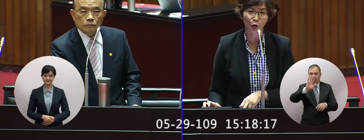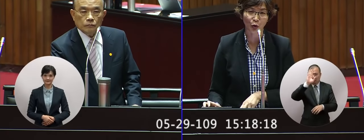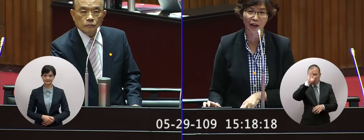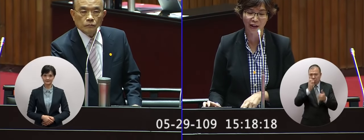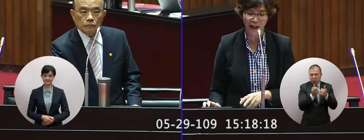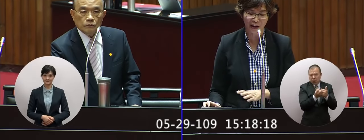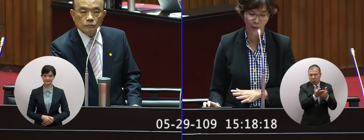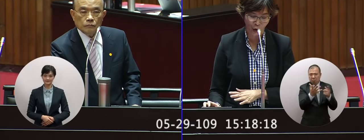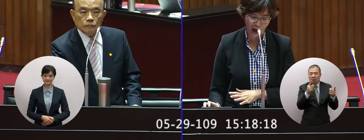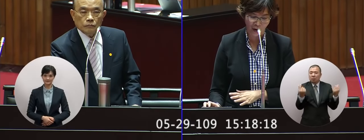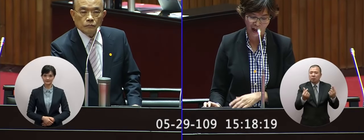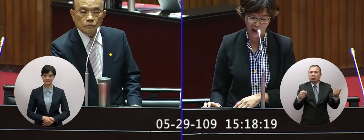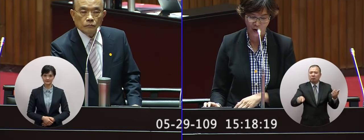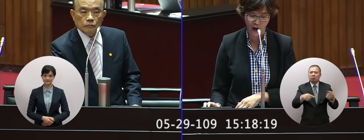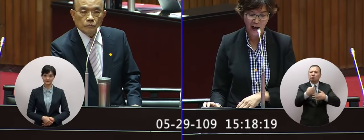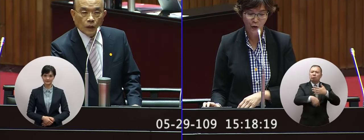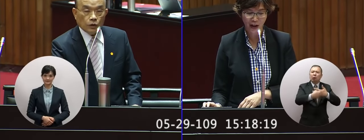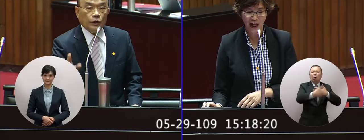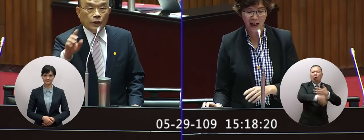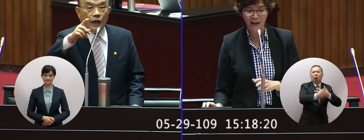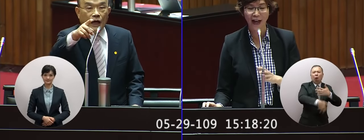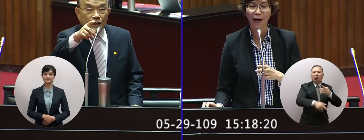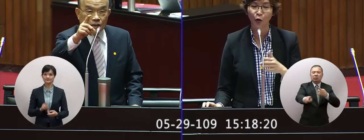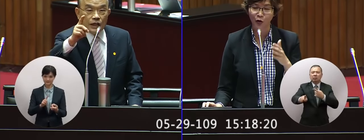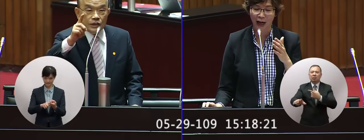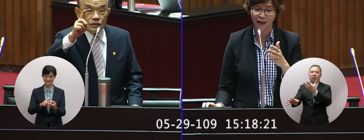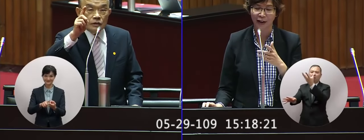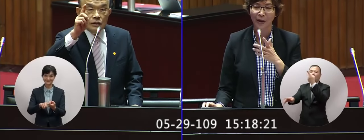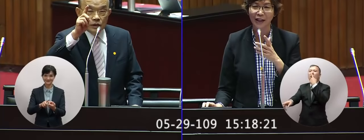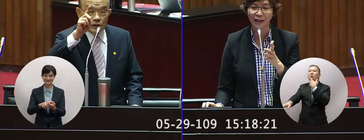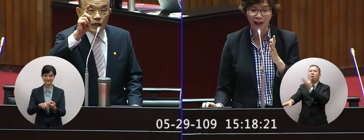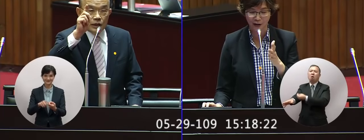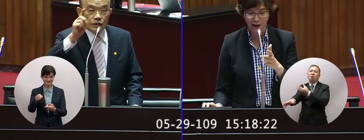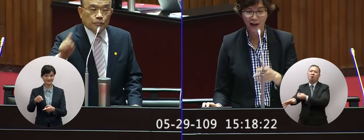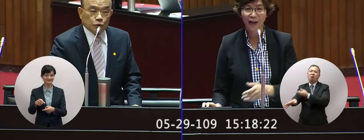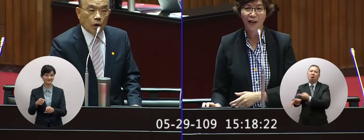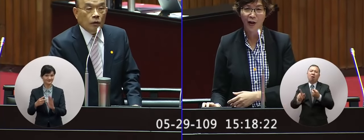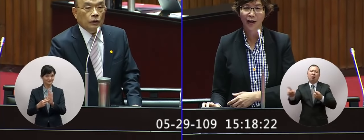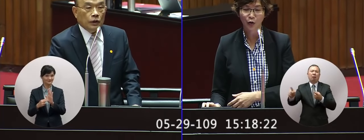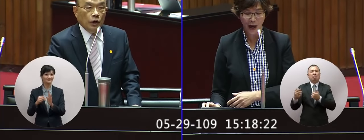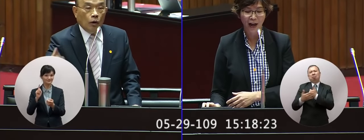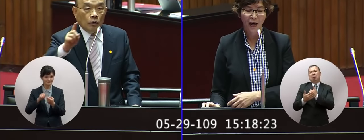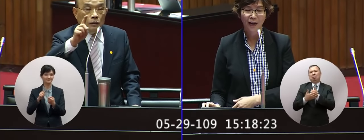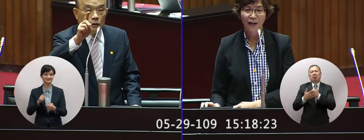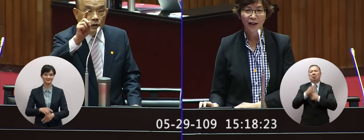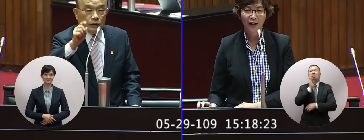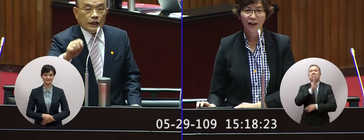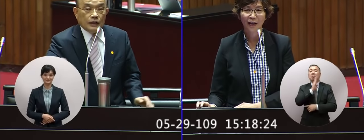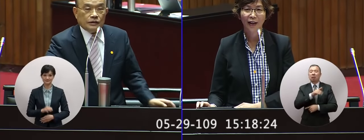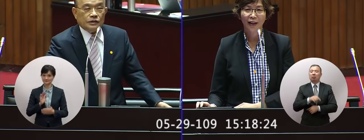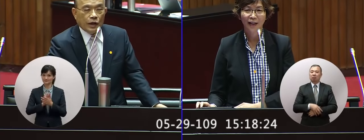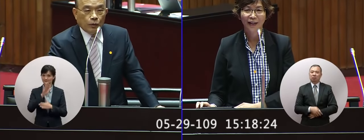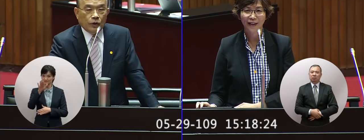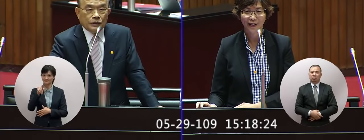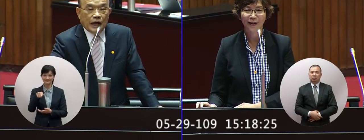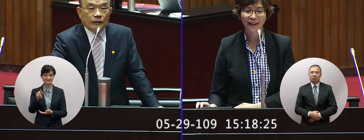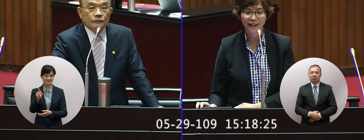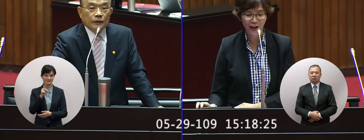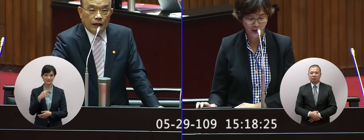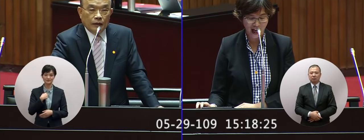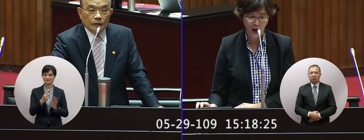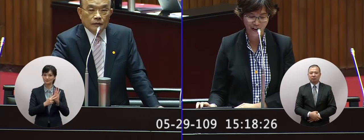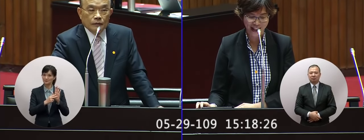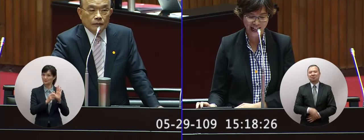如果去输血，事实上是不好的啦，所以 那当然我想，你这个例子，你这个例子不错，以后这个例子借我用